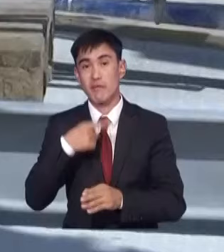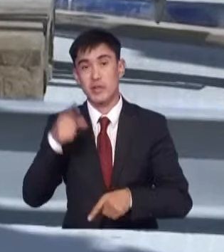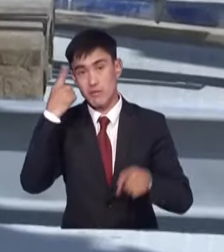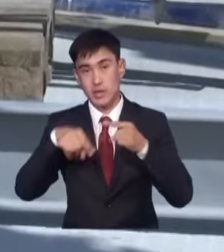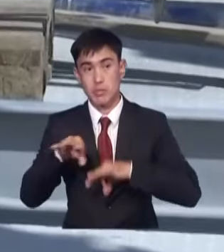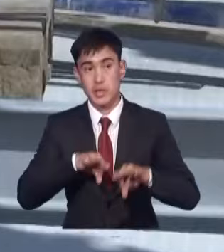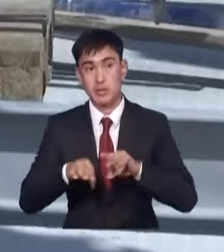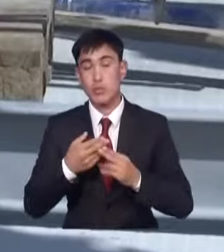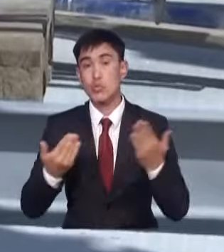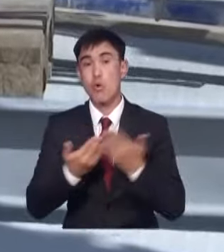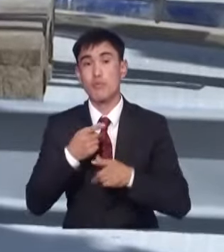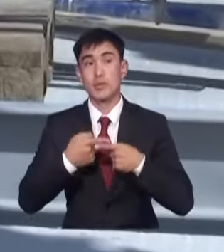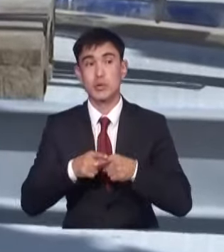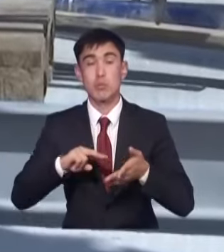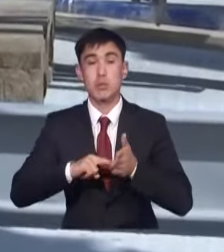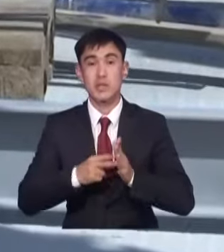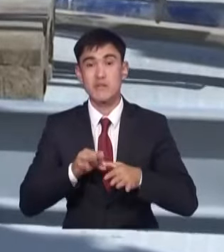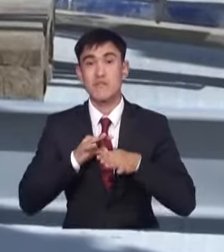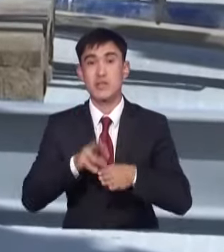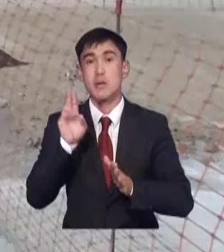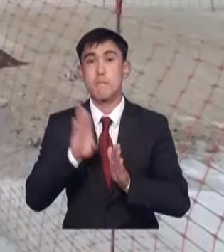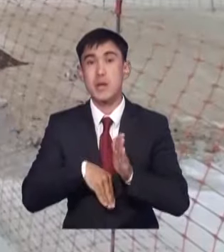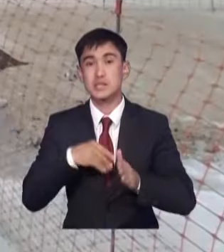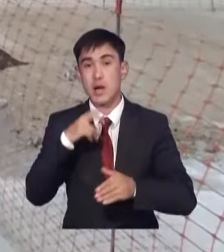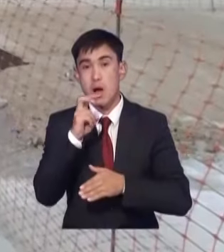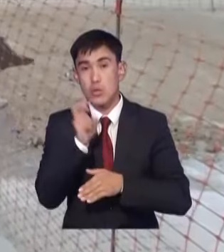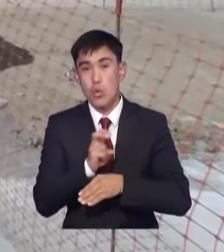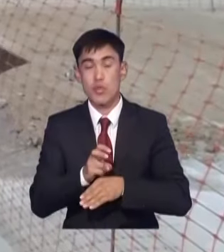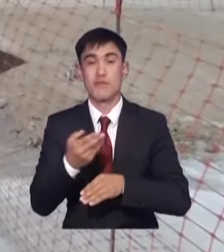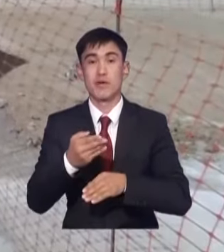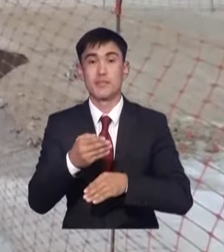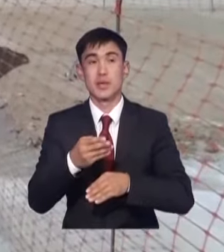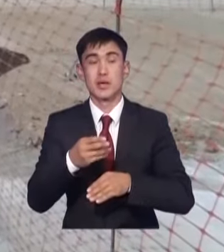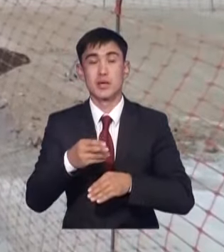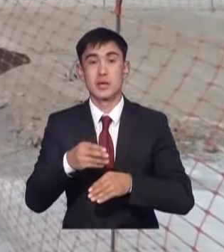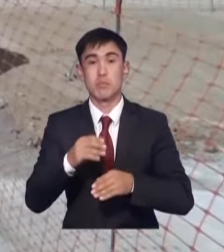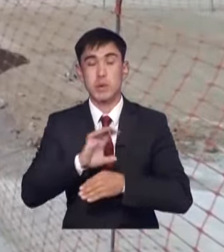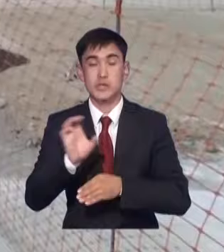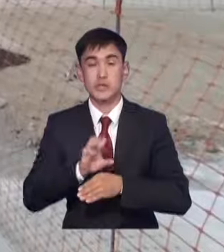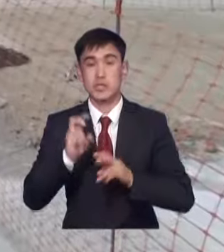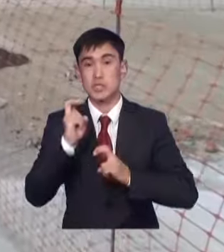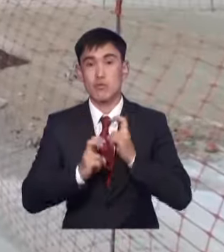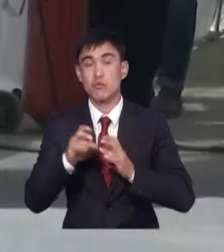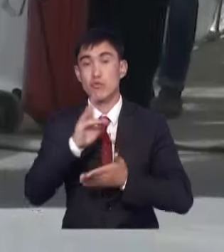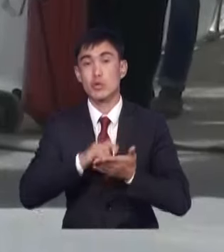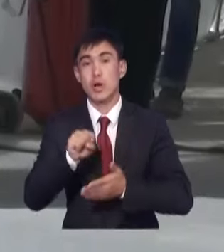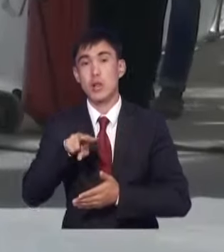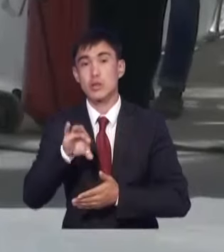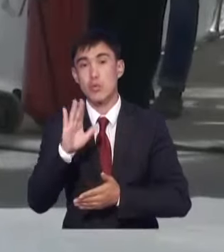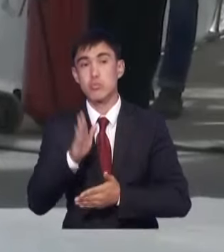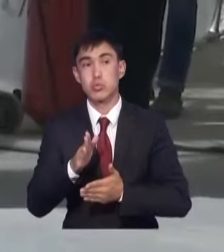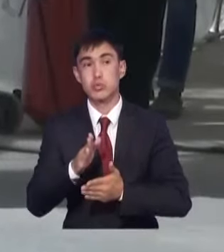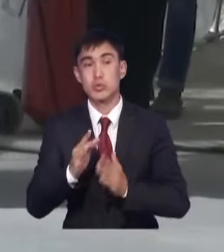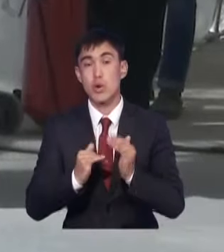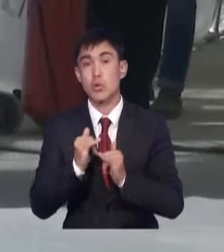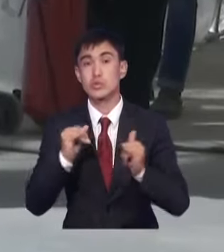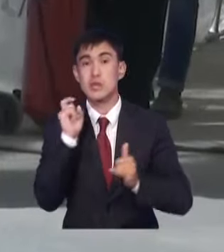проекта благодаря новым технологиям планируется введение безотходного производства вместе с тем благодаря расположению завода в городе Алатау это несомненно отразится